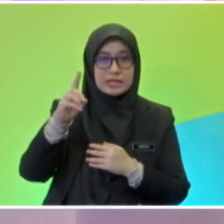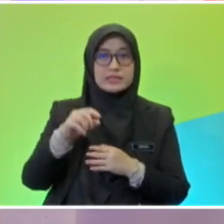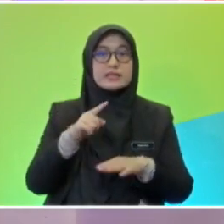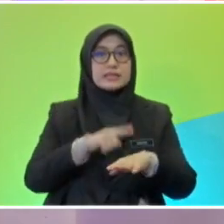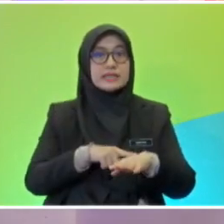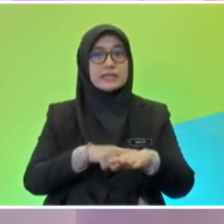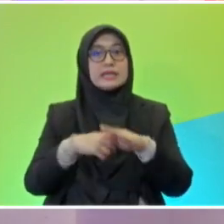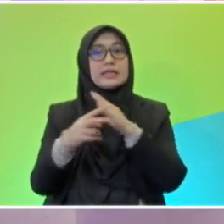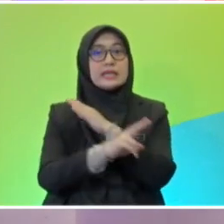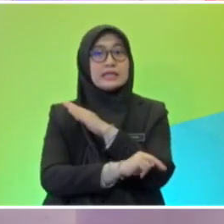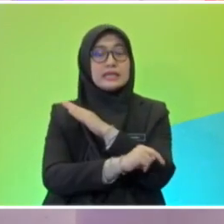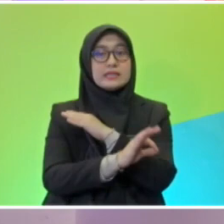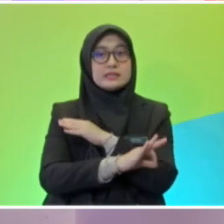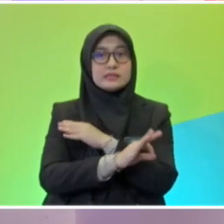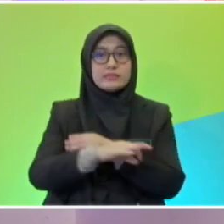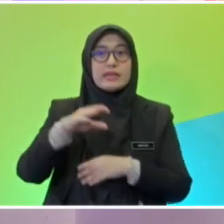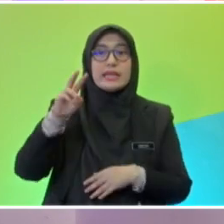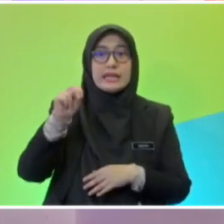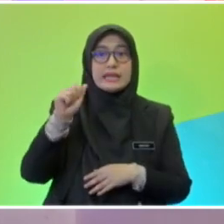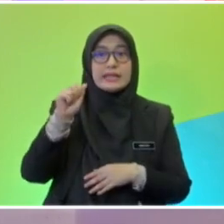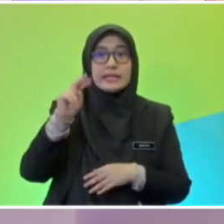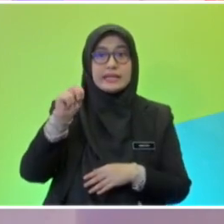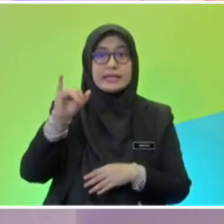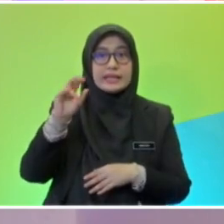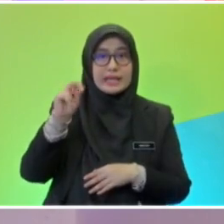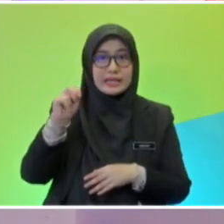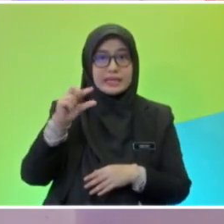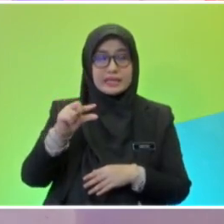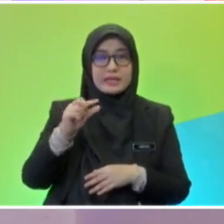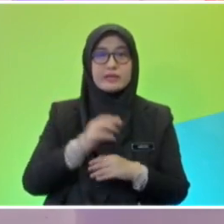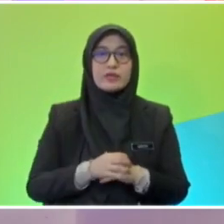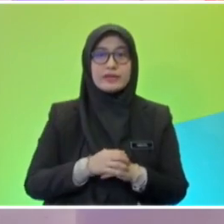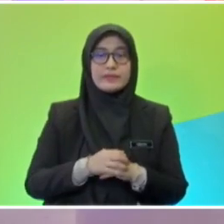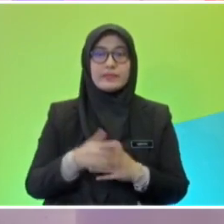yaitu mencapai perjanjian jadi macam apa